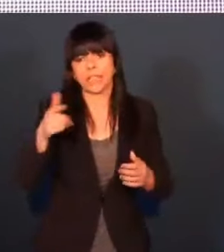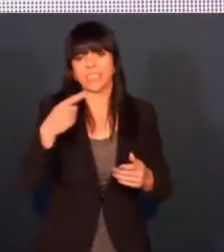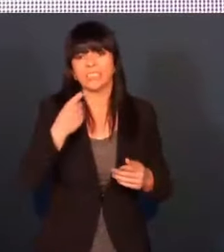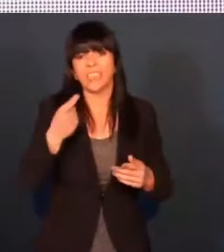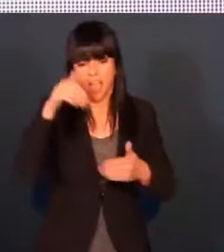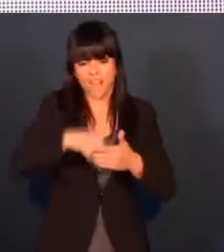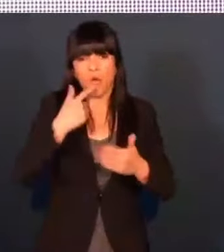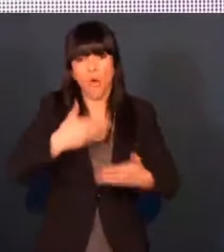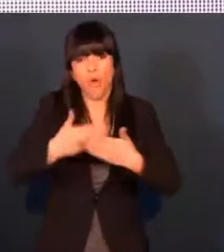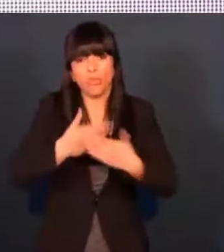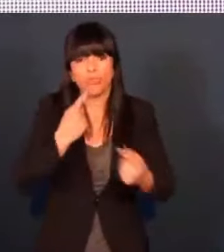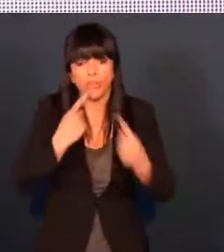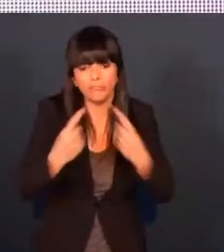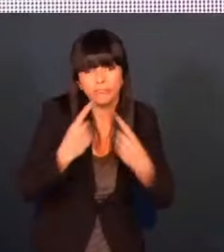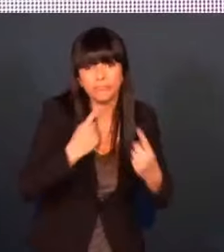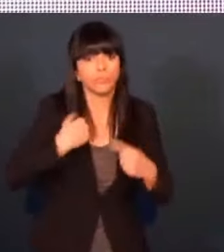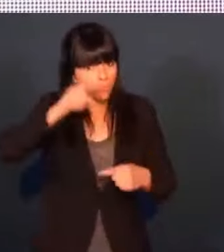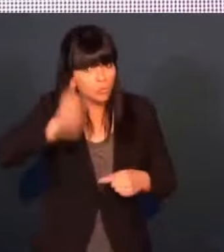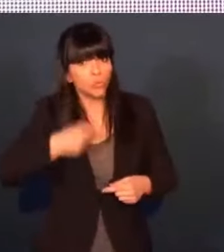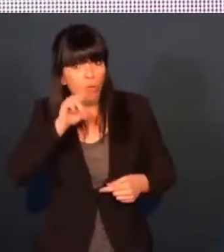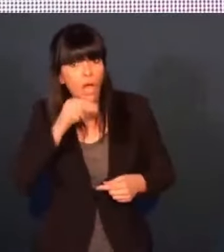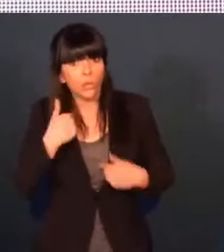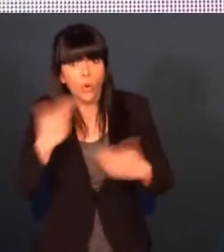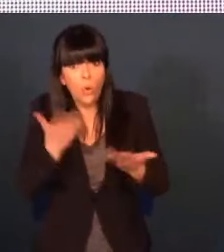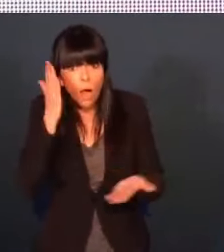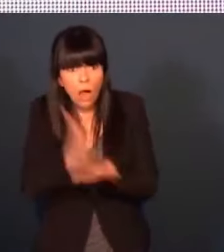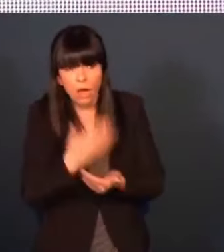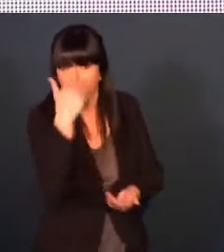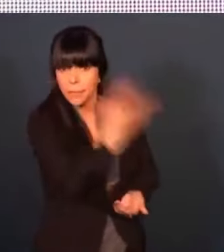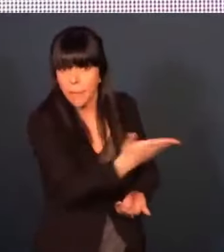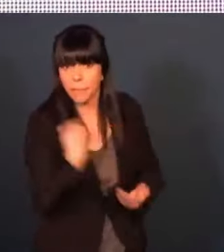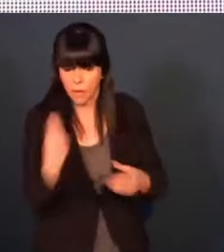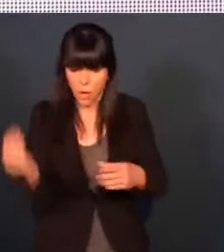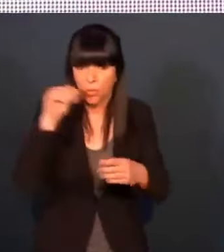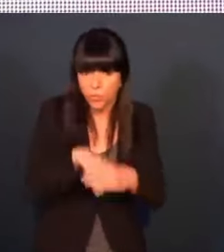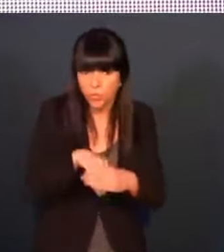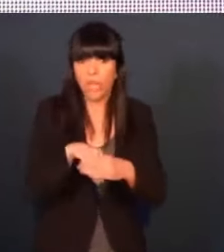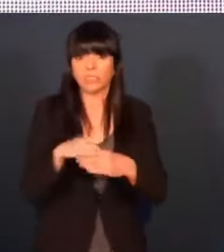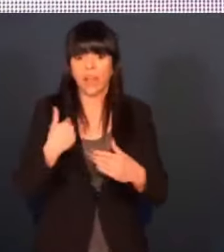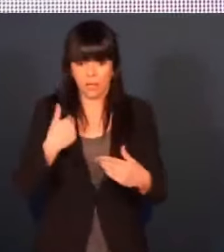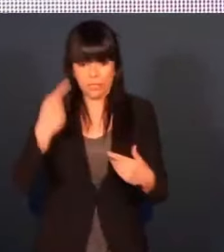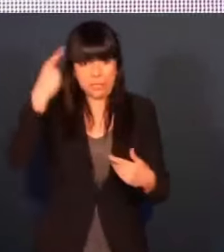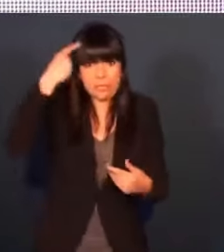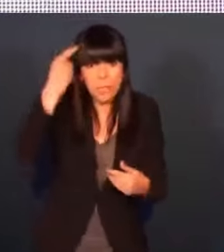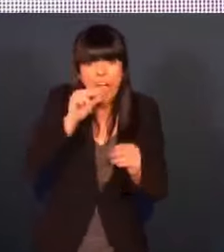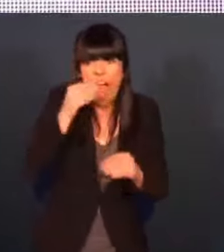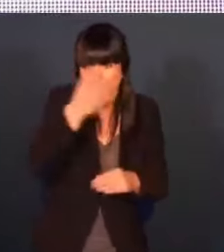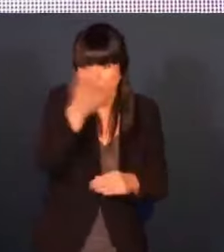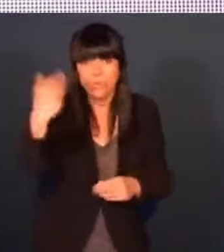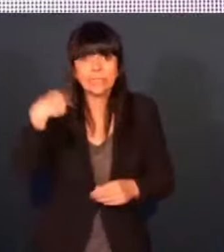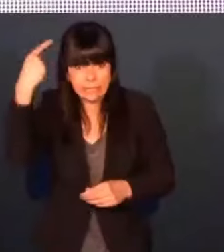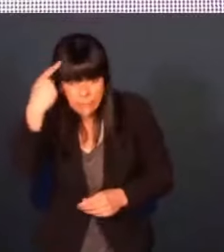преговорен процес. И мога да го кажа, защото бях там, участвах, знам какво беше казано